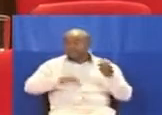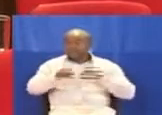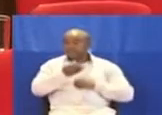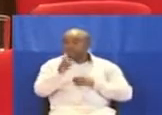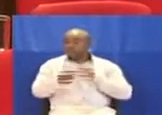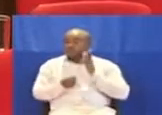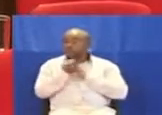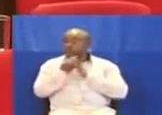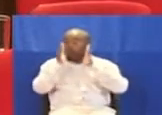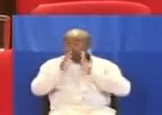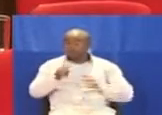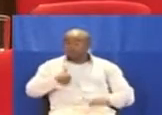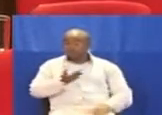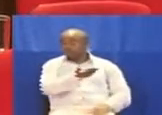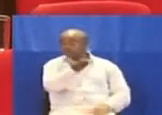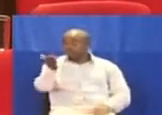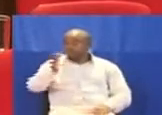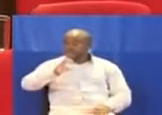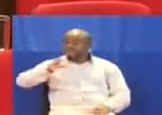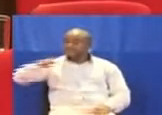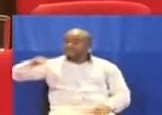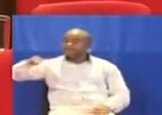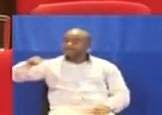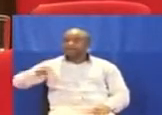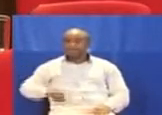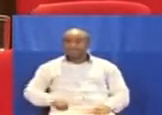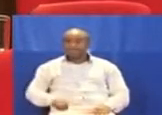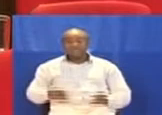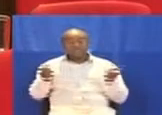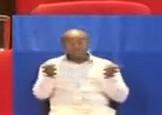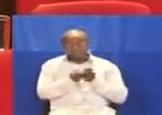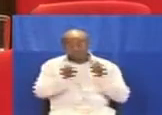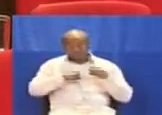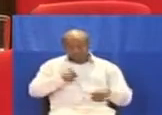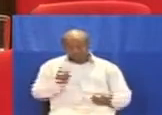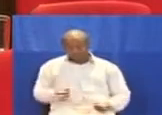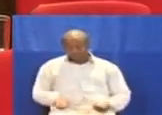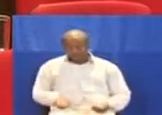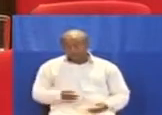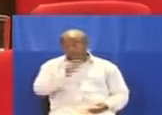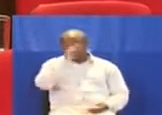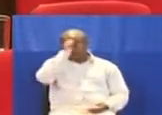kutoka kwa wabunge wenzangu wa Chama cha Mapinduzi, lakini pia ninatambua